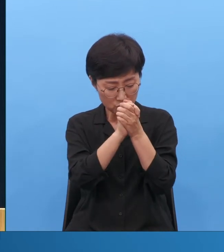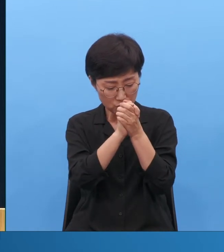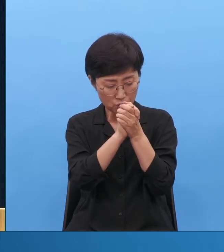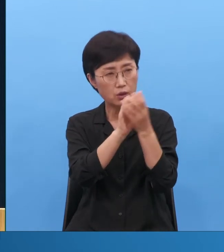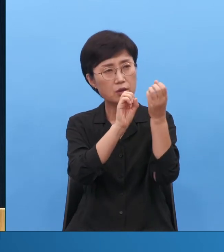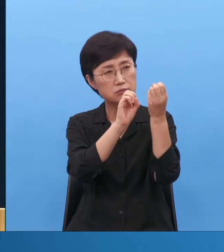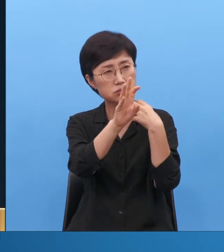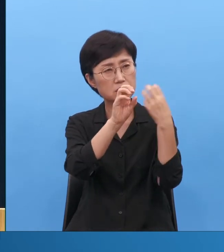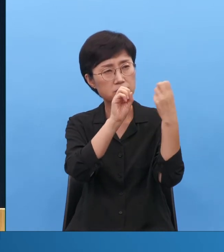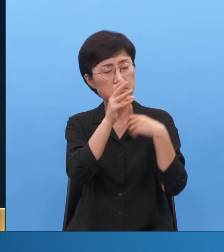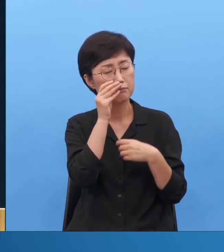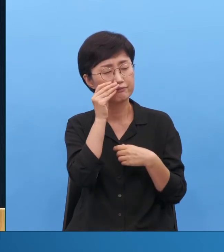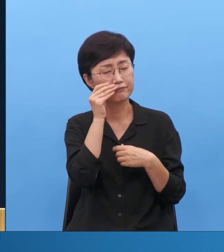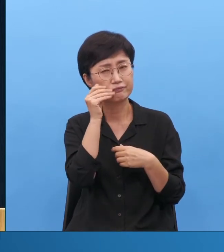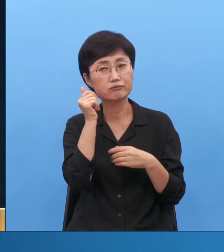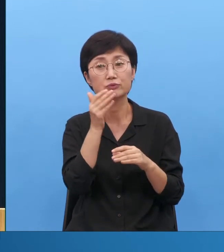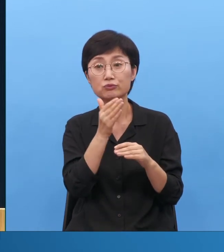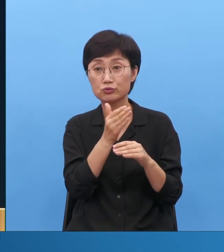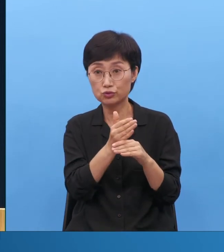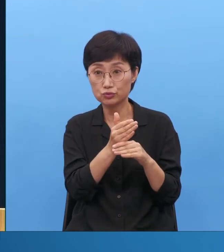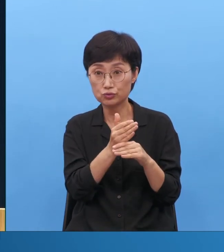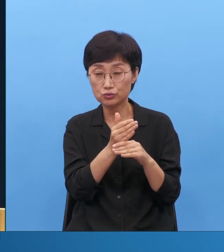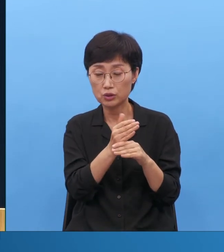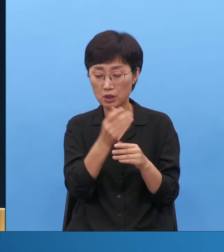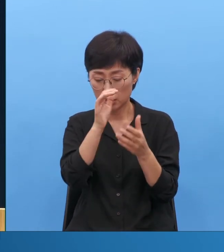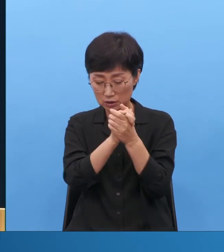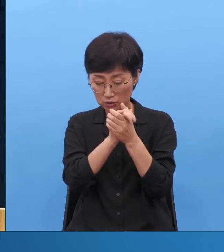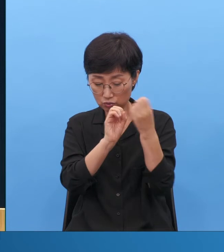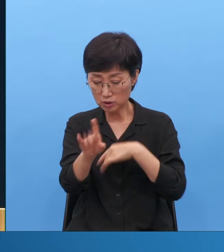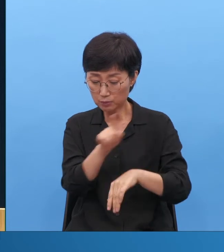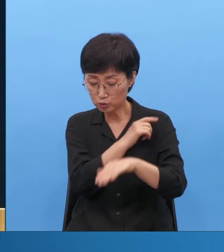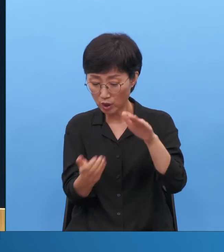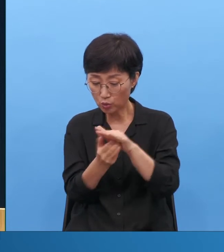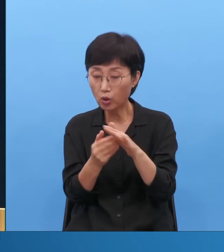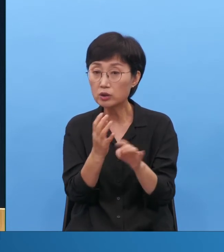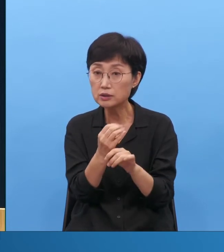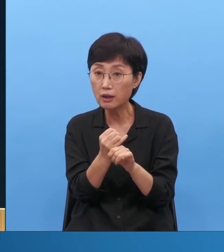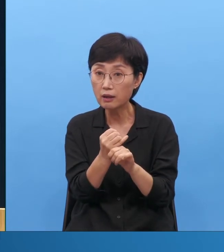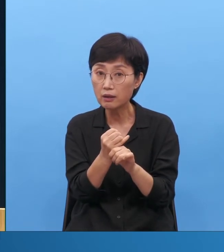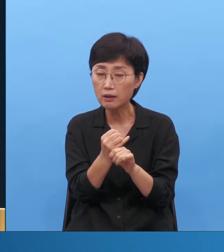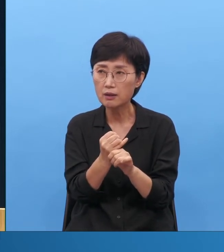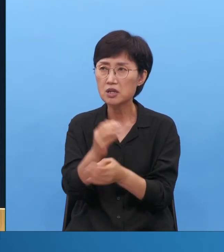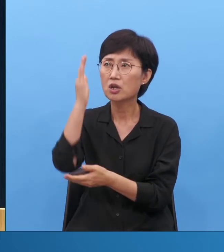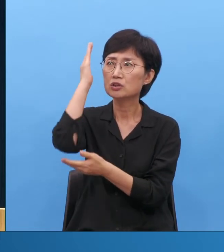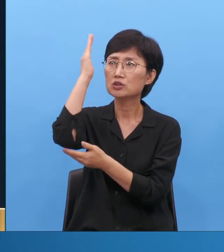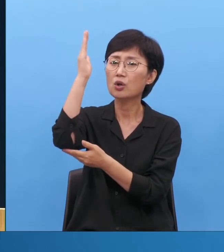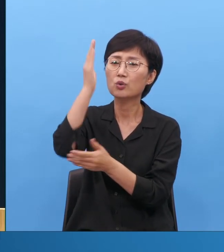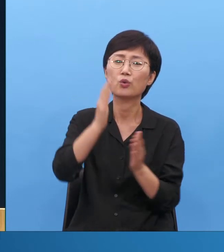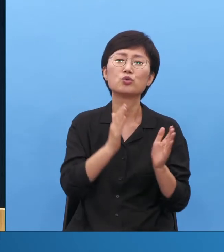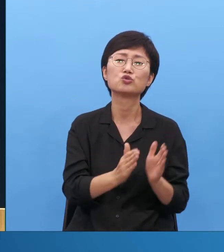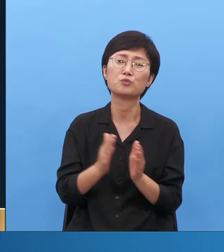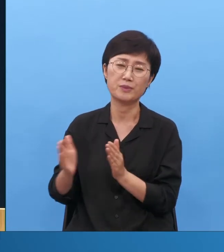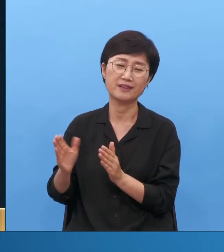응답받고 많이 받는 중에 최고로 받는 데 언젠가 하니까요 설교 준비할 때요. For example, for me, I've continued to be in 최고로 prayer 받는 게. and I receive